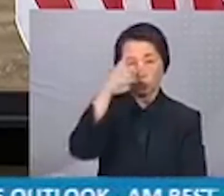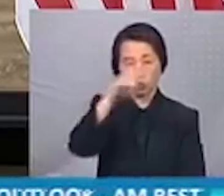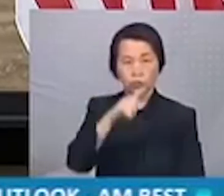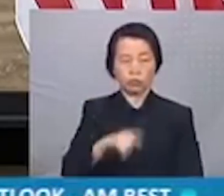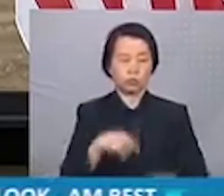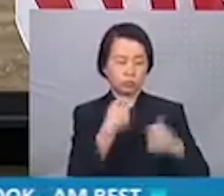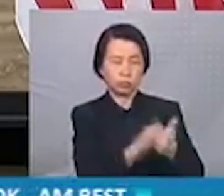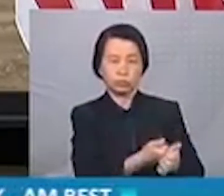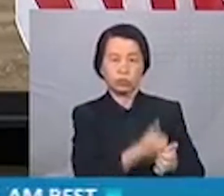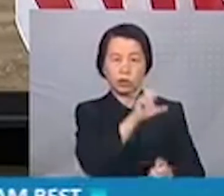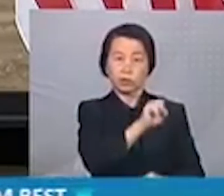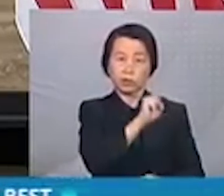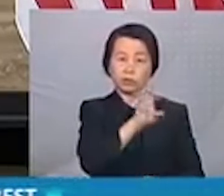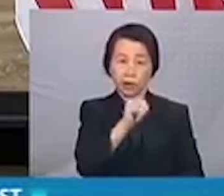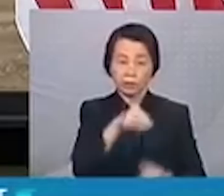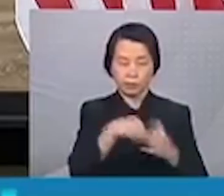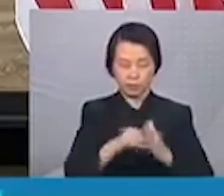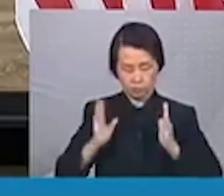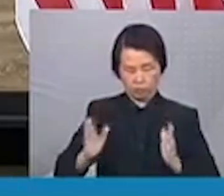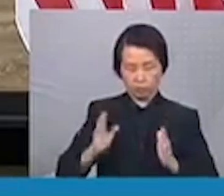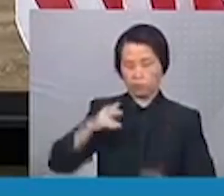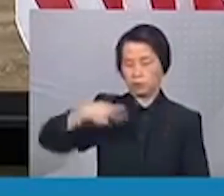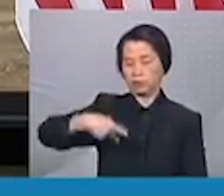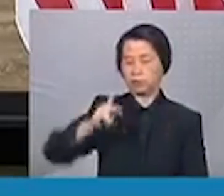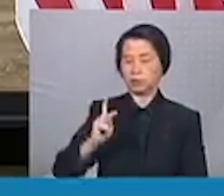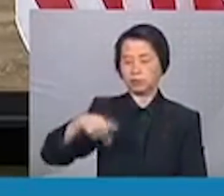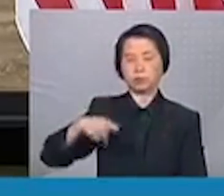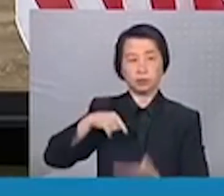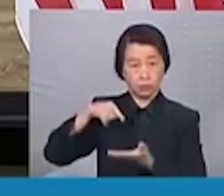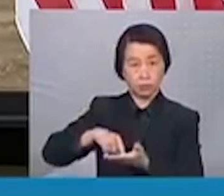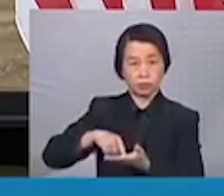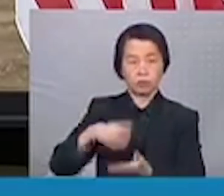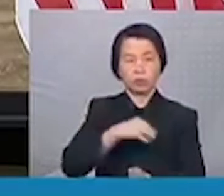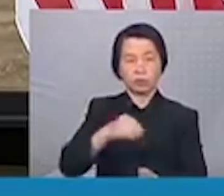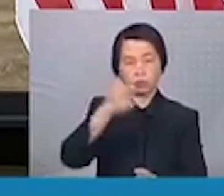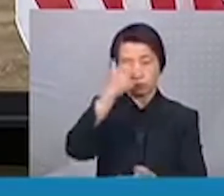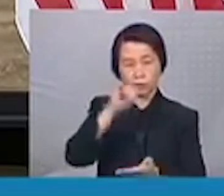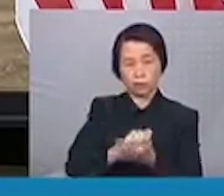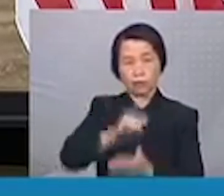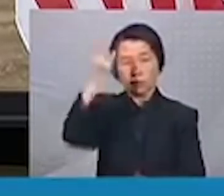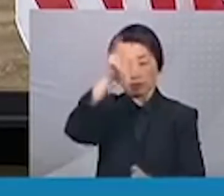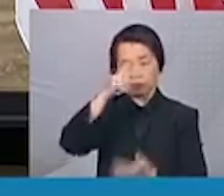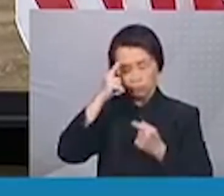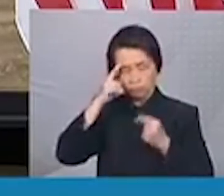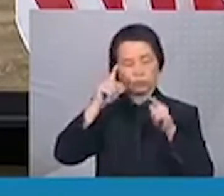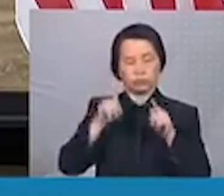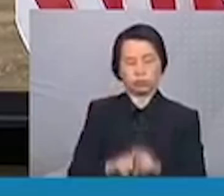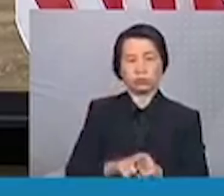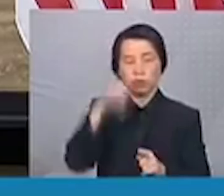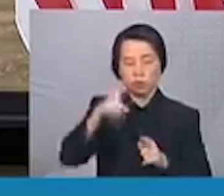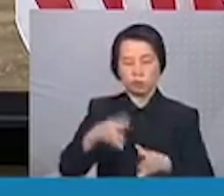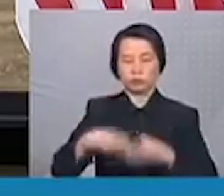Malaysia SSM dalam tempoh pipi ini dan oleh itu kerajaan bersetuju untuk